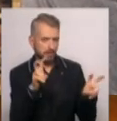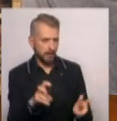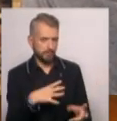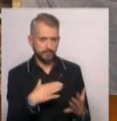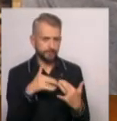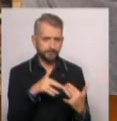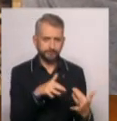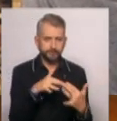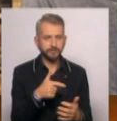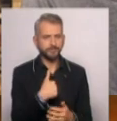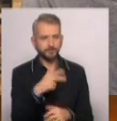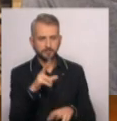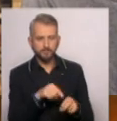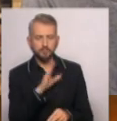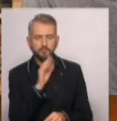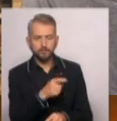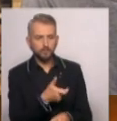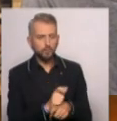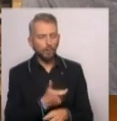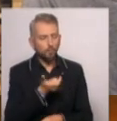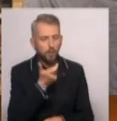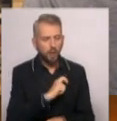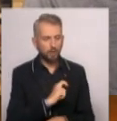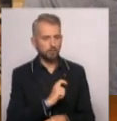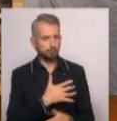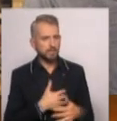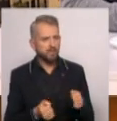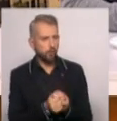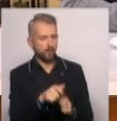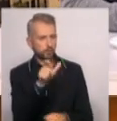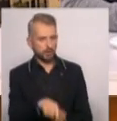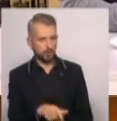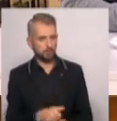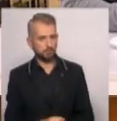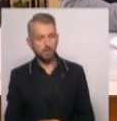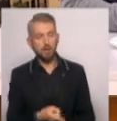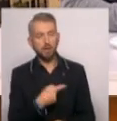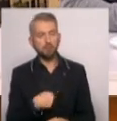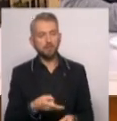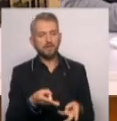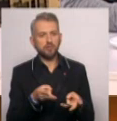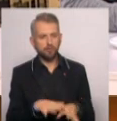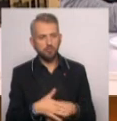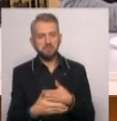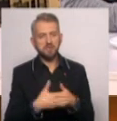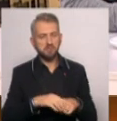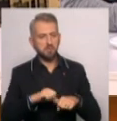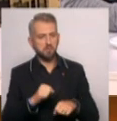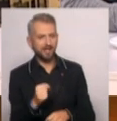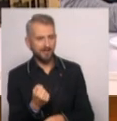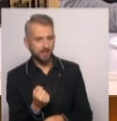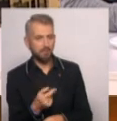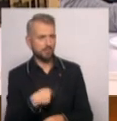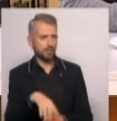вважаю її надзвичайно порядною, принциповою людиною, тому ми залишаємось, ну, близькими приятелями, ми всі і